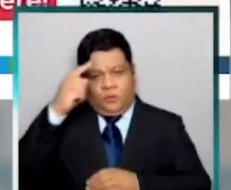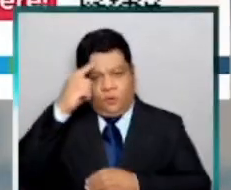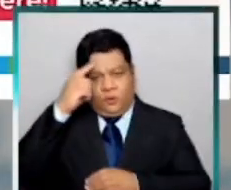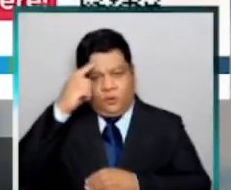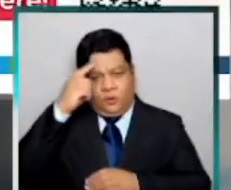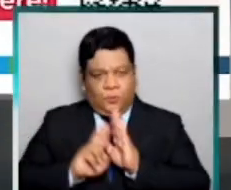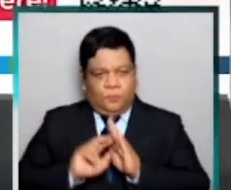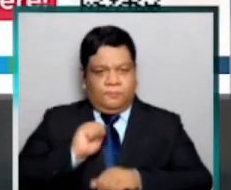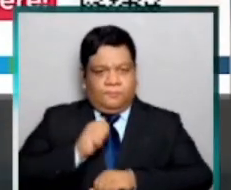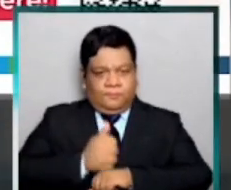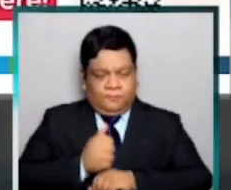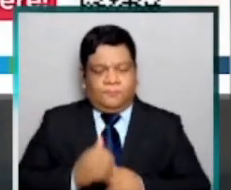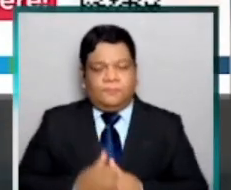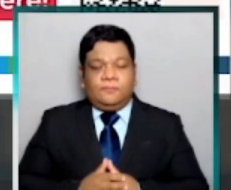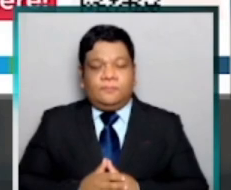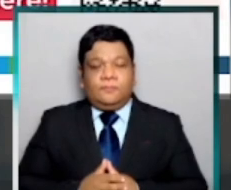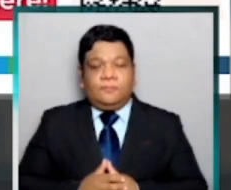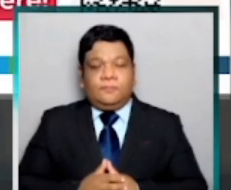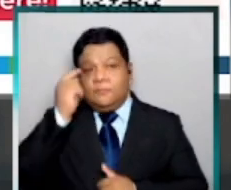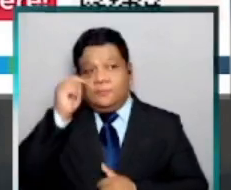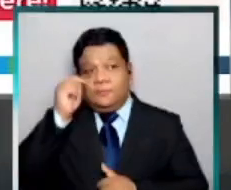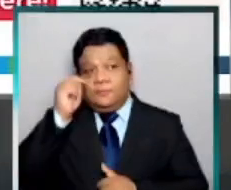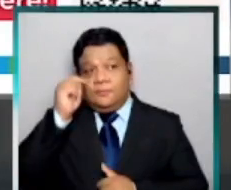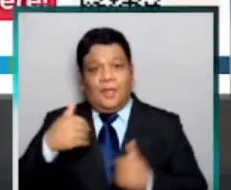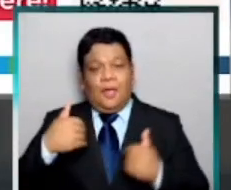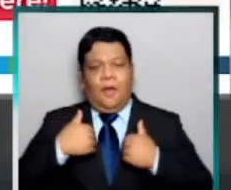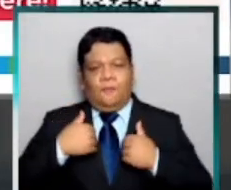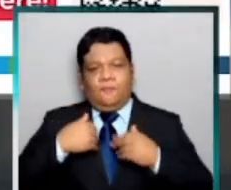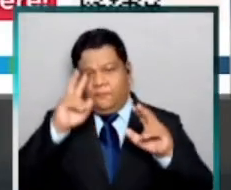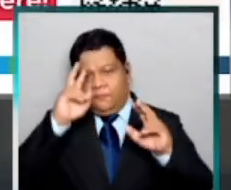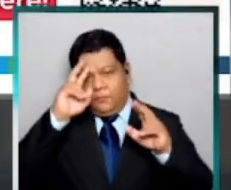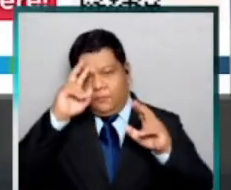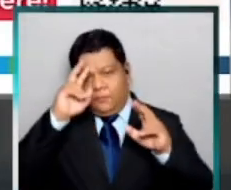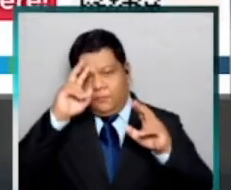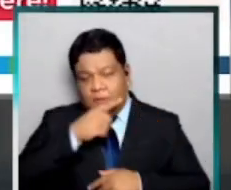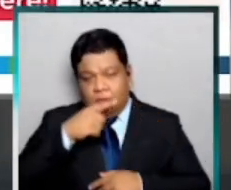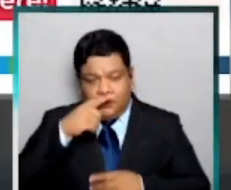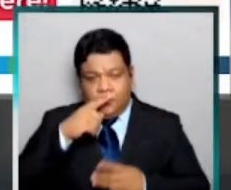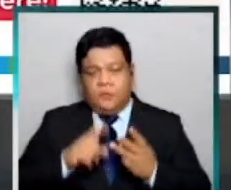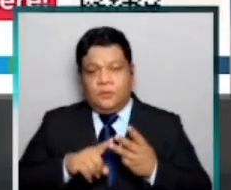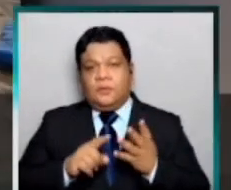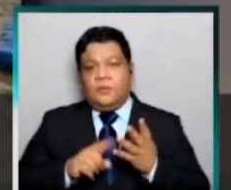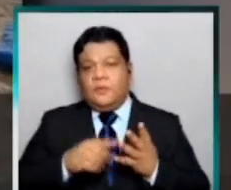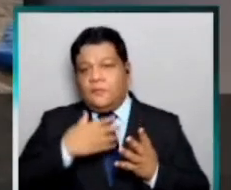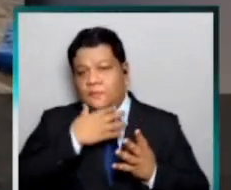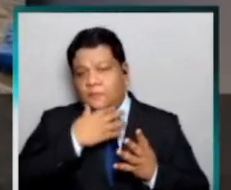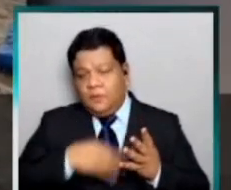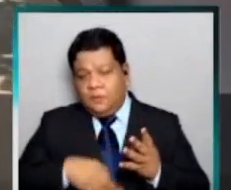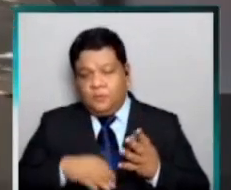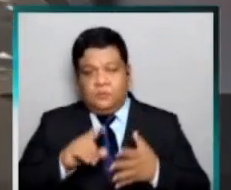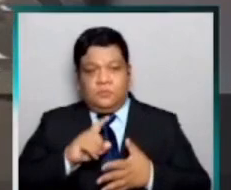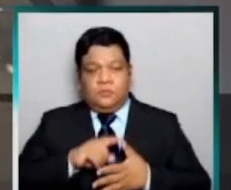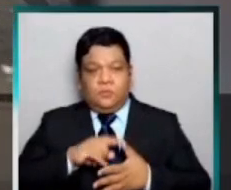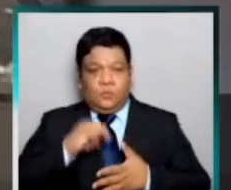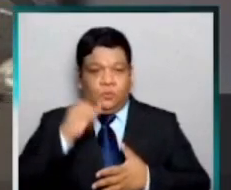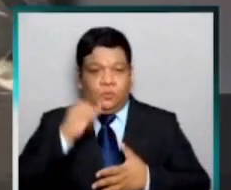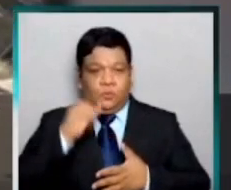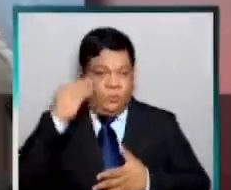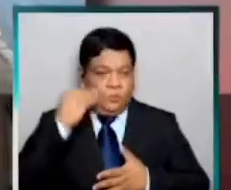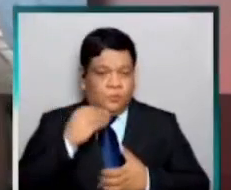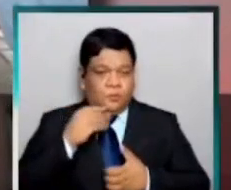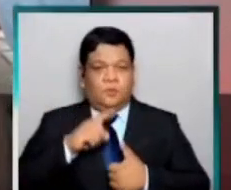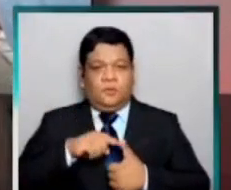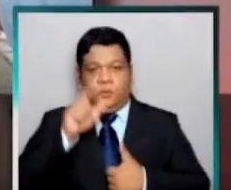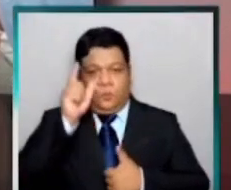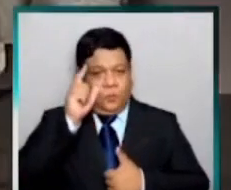Naroon din sa naturang forum sina Vice President Lenny Robredo, Faisal Mangondato, Joey Montemayor at Leody De Guzman.